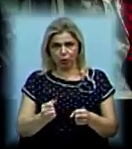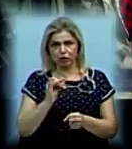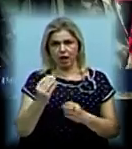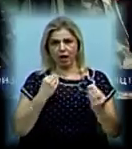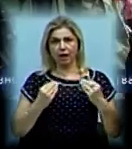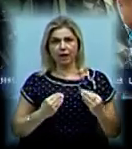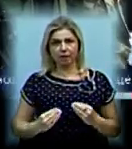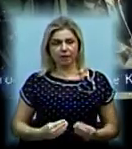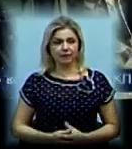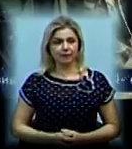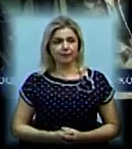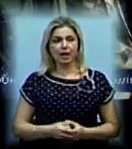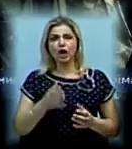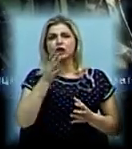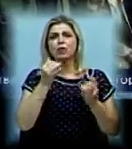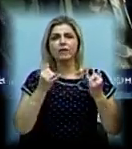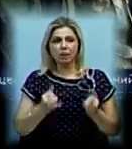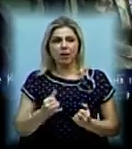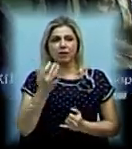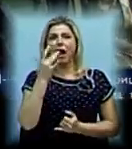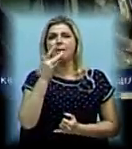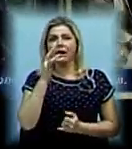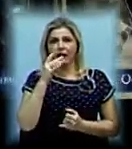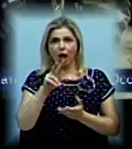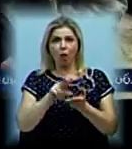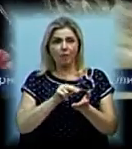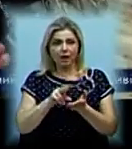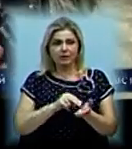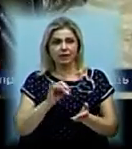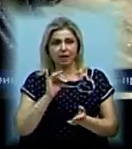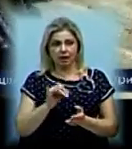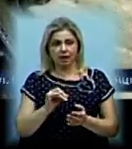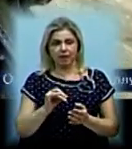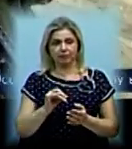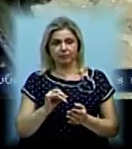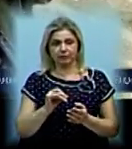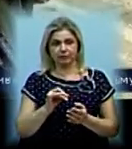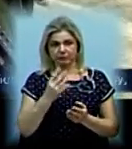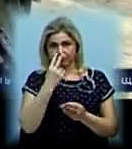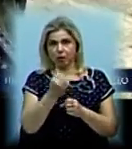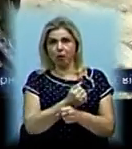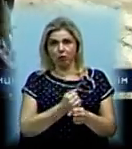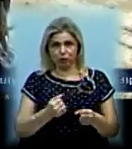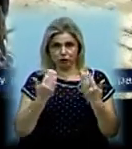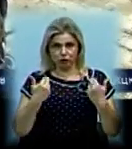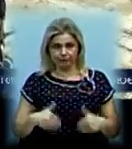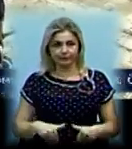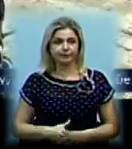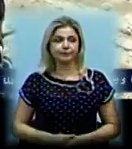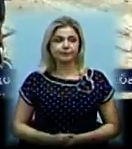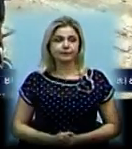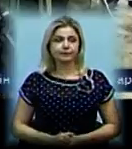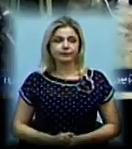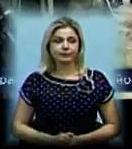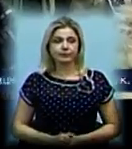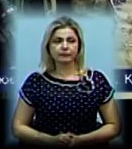прибором ПВС-14 американського образця. І отечне производство – це КПР, кінематорний приціл. Особливість приціла в тому, що він працює без